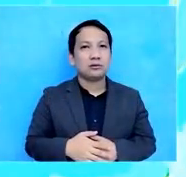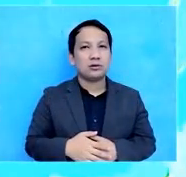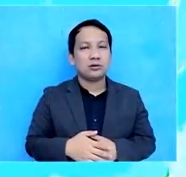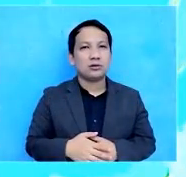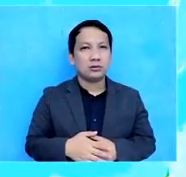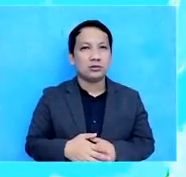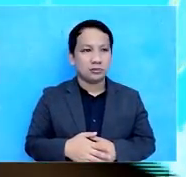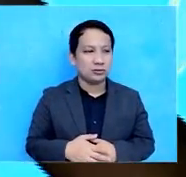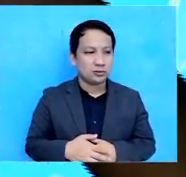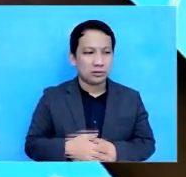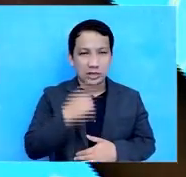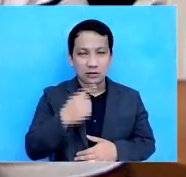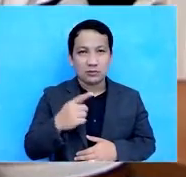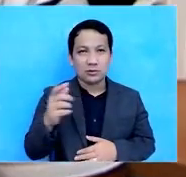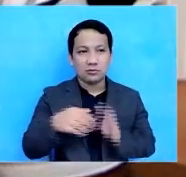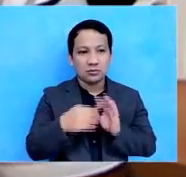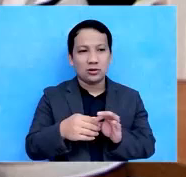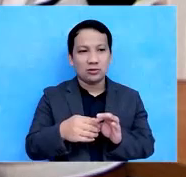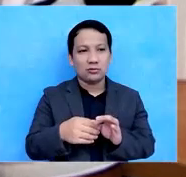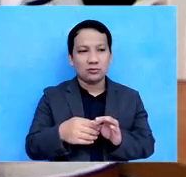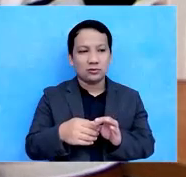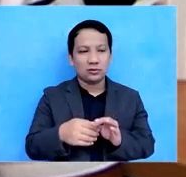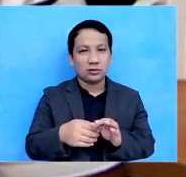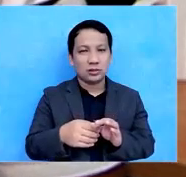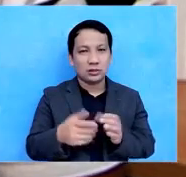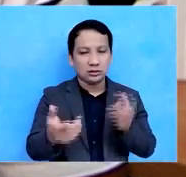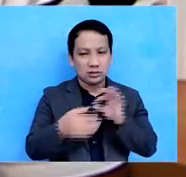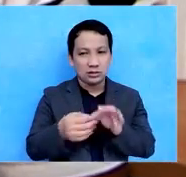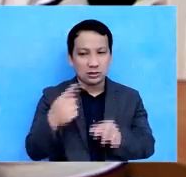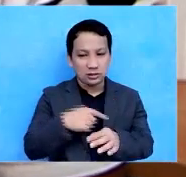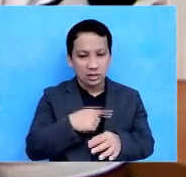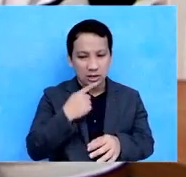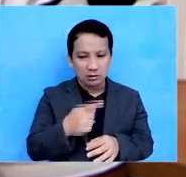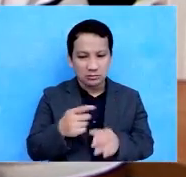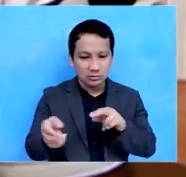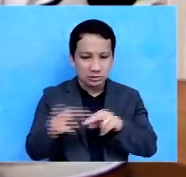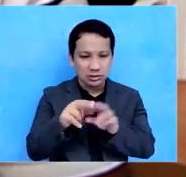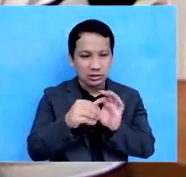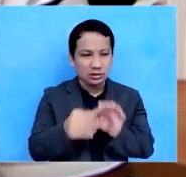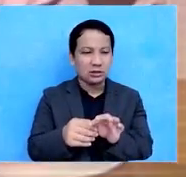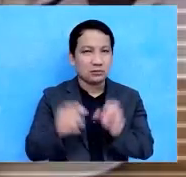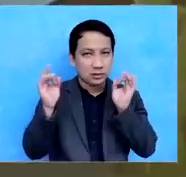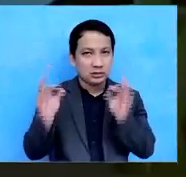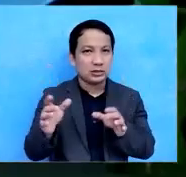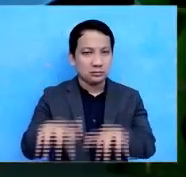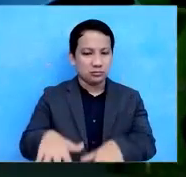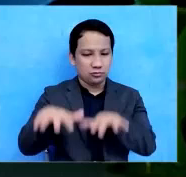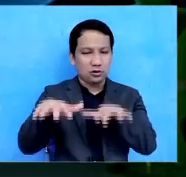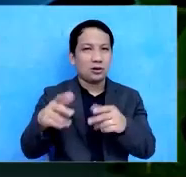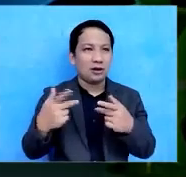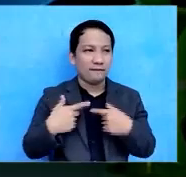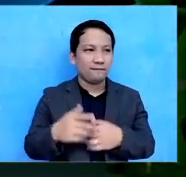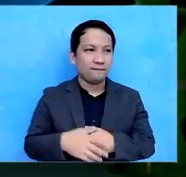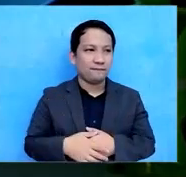more damaging na winds na daladala nito. Those are factors that could increase yung risk na flooding.